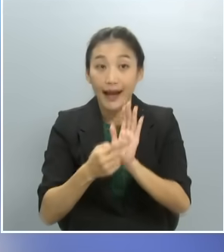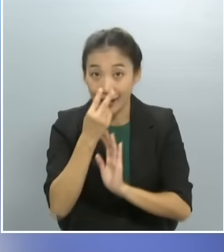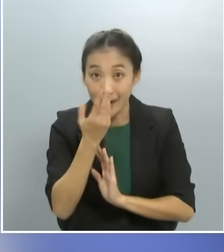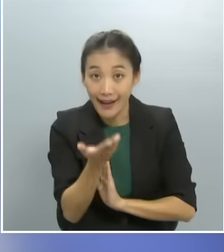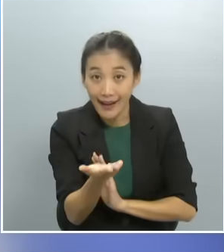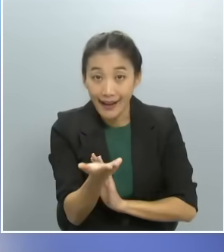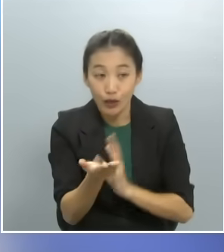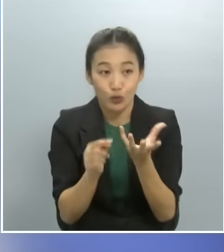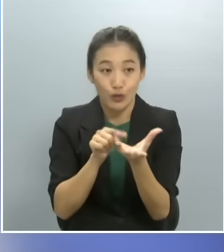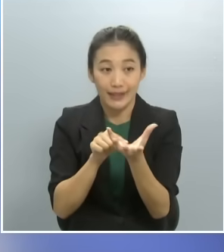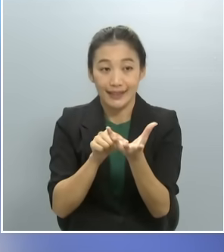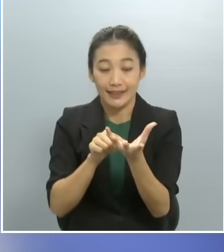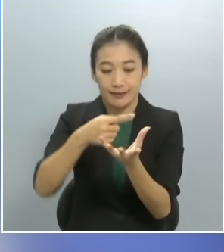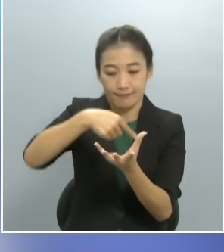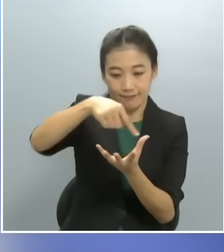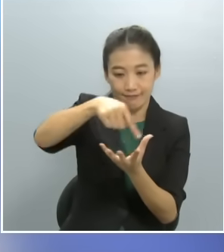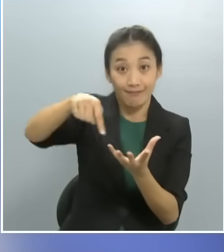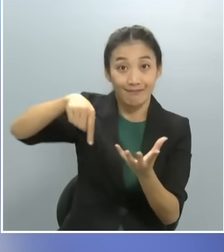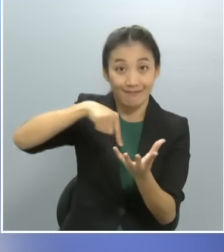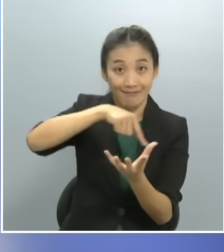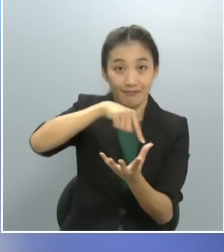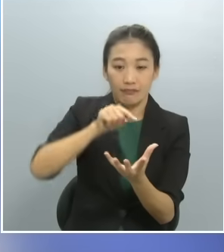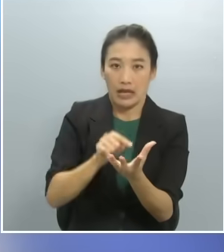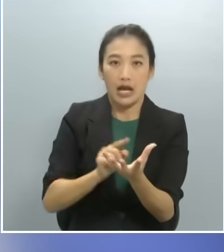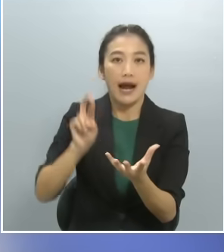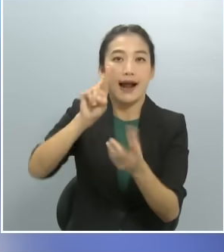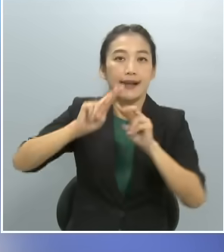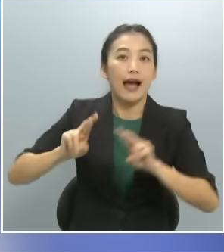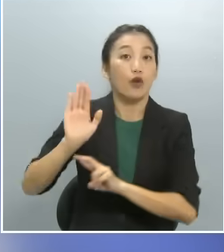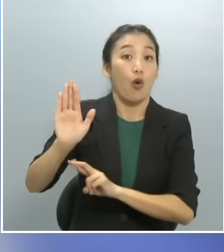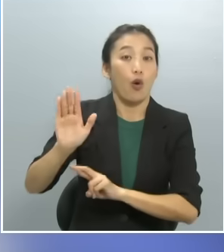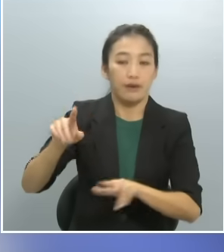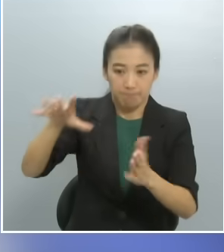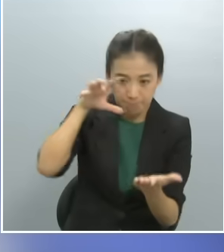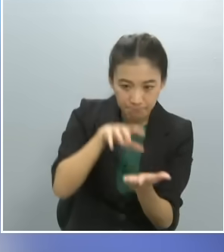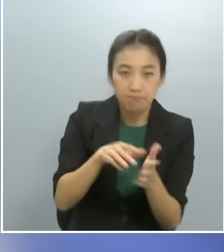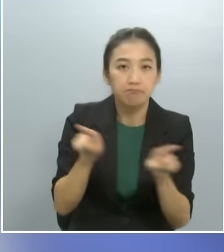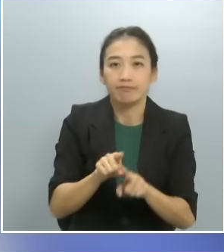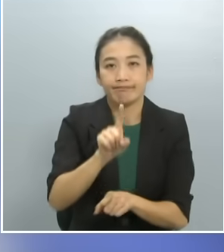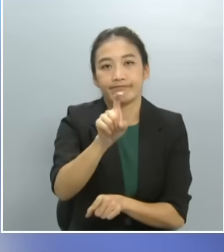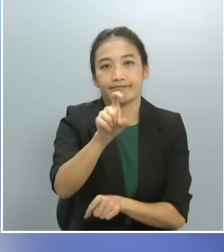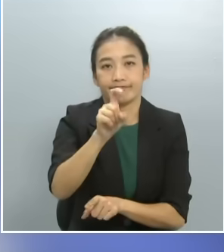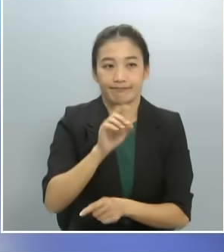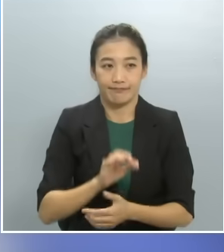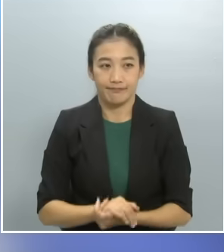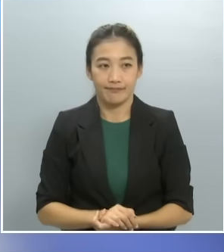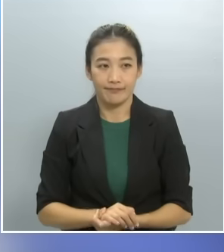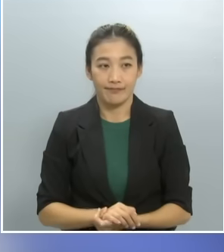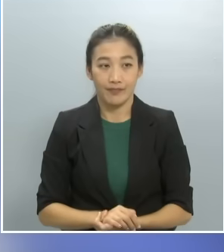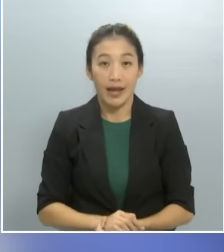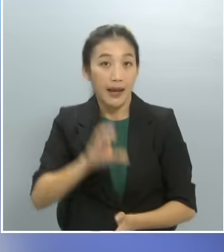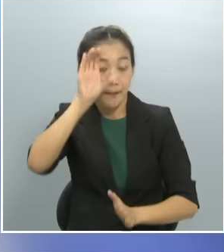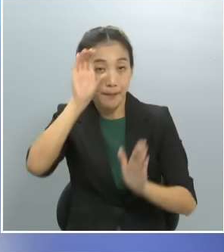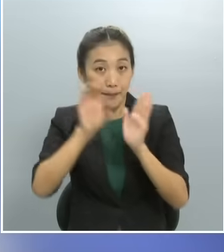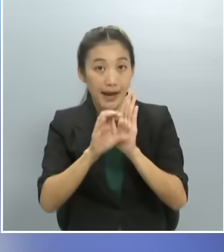อันนี้อันนี้เป็นจานของทางร้านเขาถูกไหมอ่ะดูซิอาจารย์ช่วยๆๆๆๆที่ใส่ไอ้บังเนี่ย